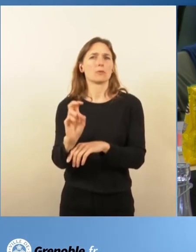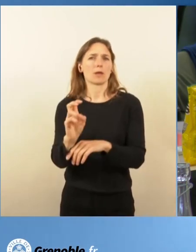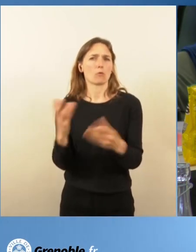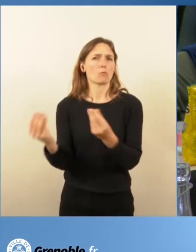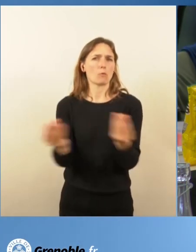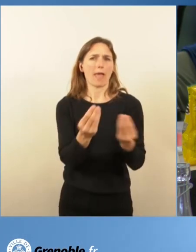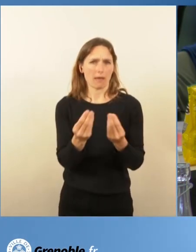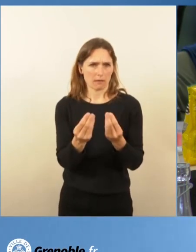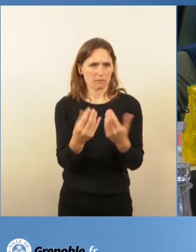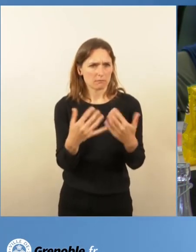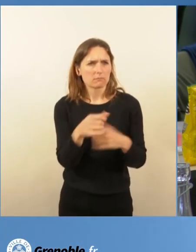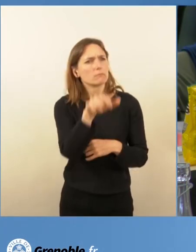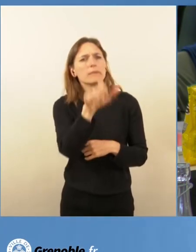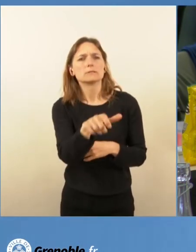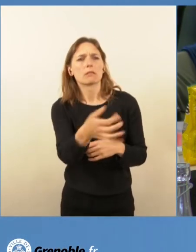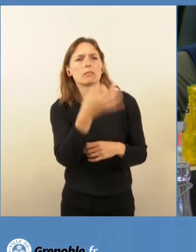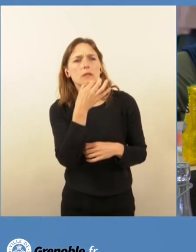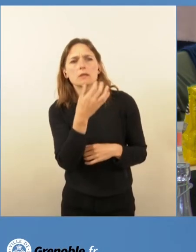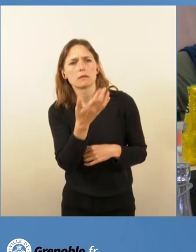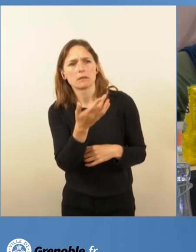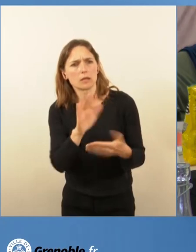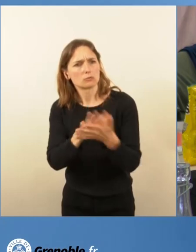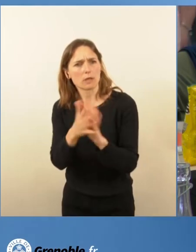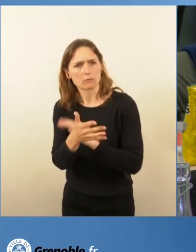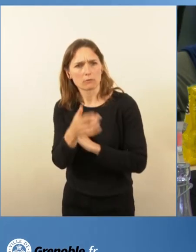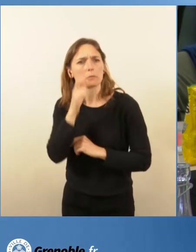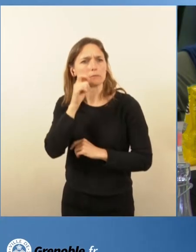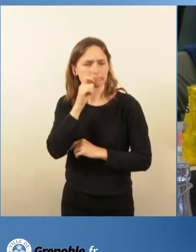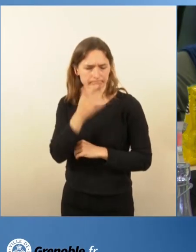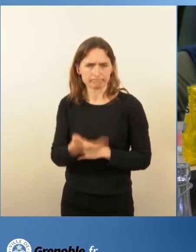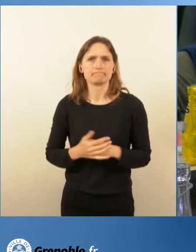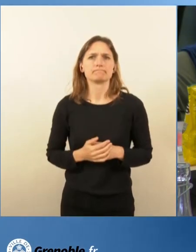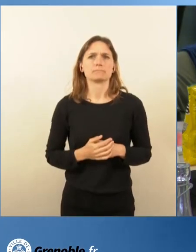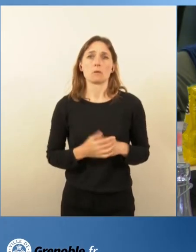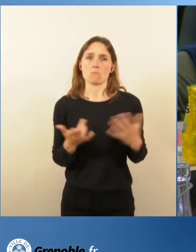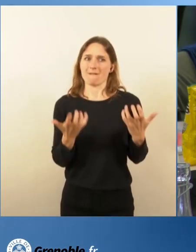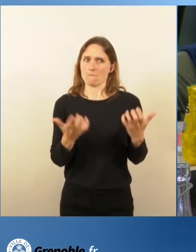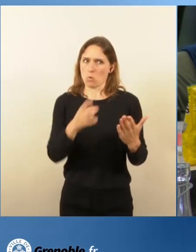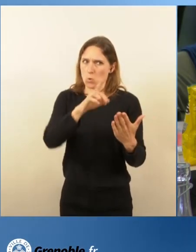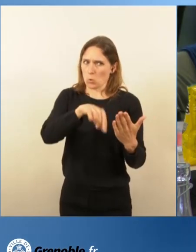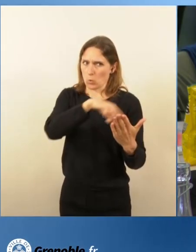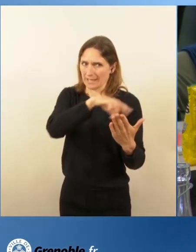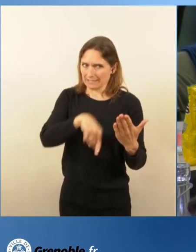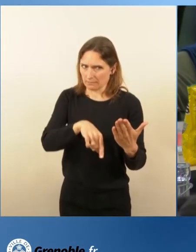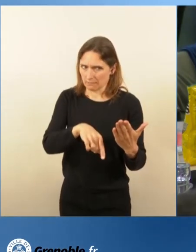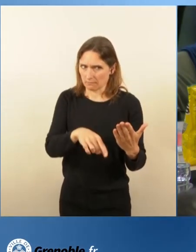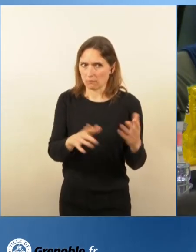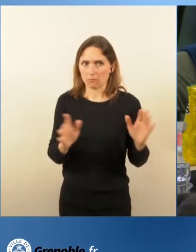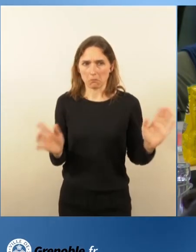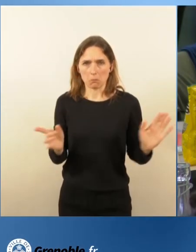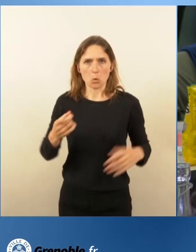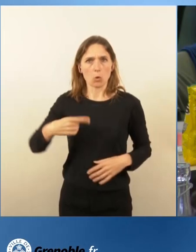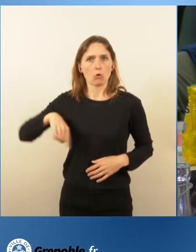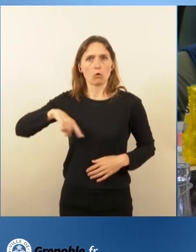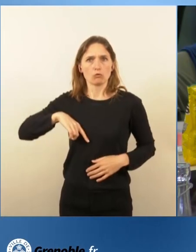dont parler un spécialiste je voudrais corriger ce qui a été dit nous n'avons absolument pas